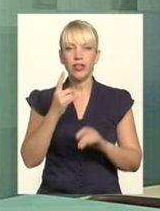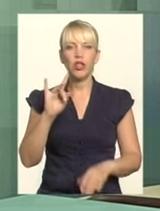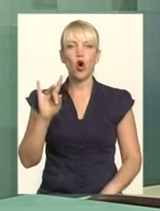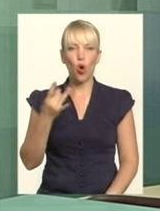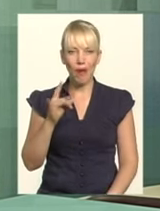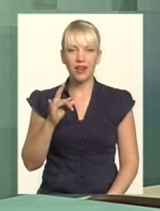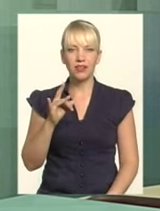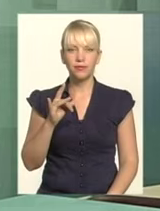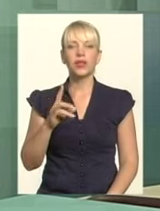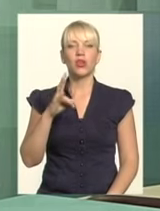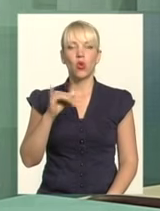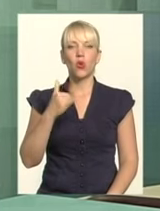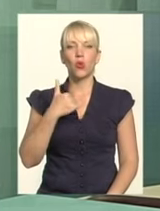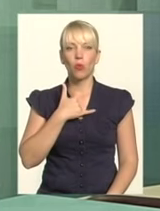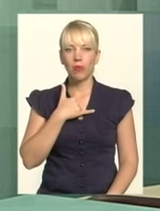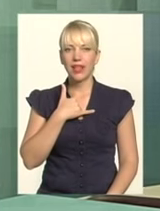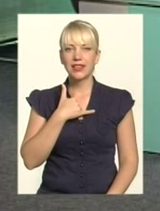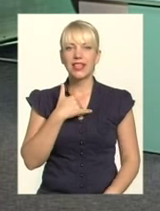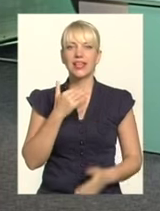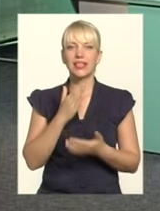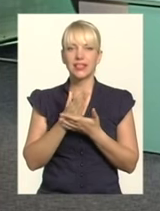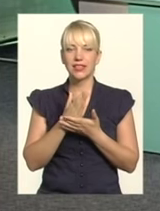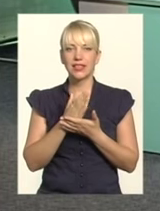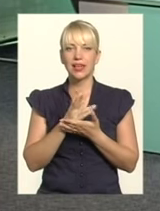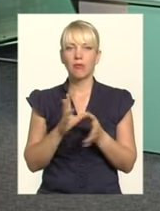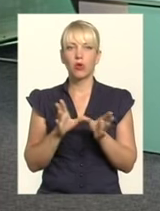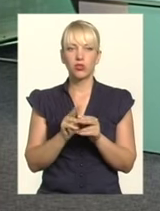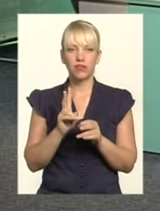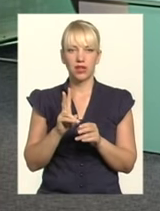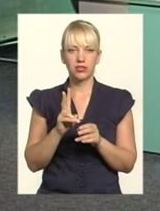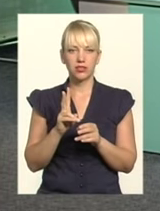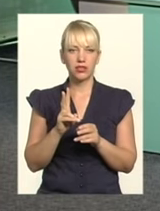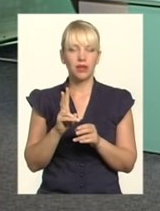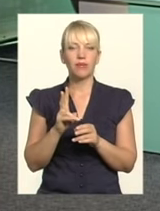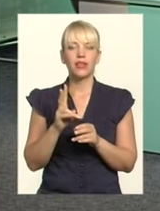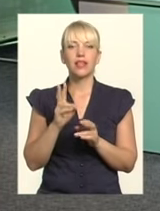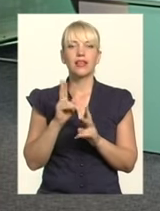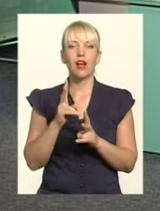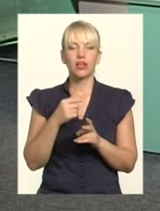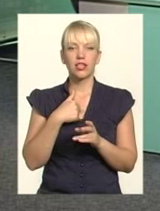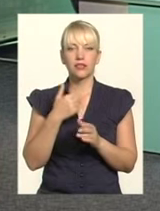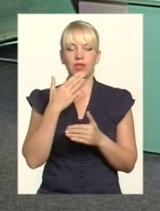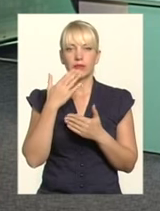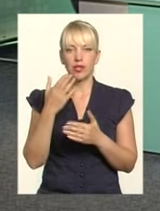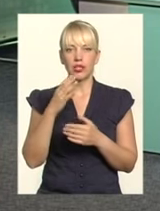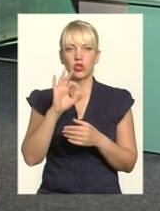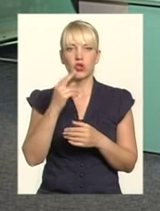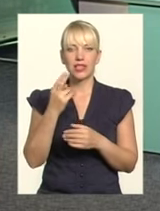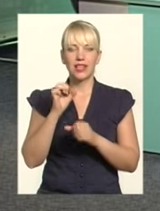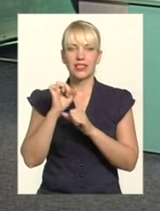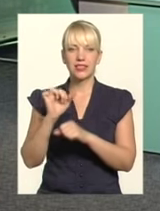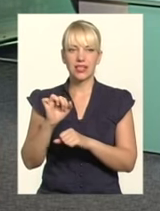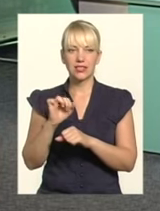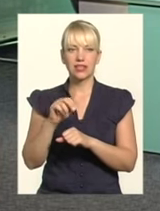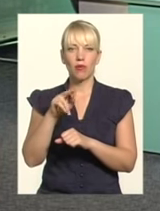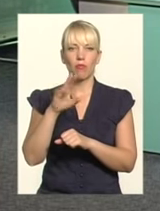мене є внука, зі мною проживає. Я ще оформлюся соціального захисту по уходу за психічно хворою